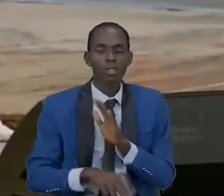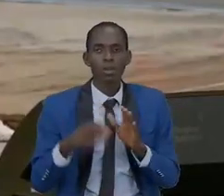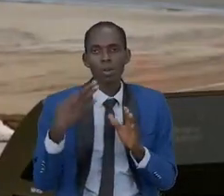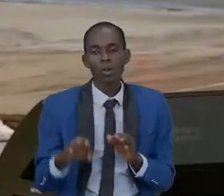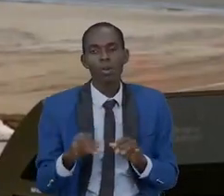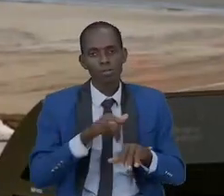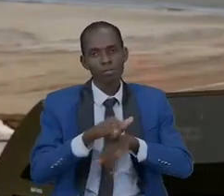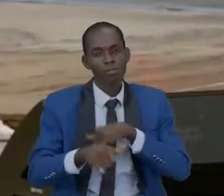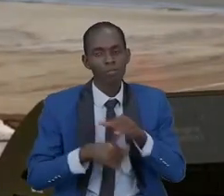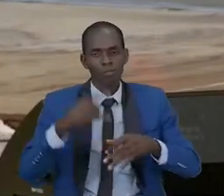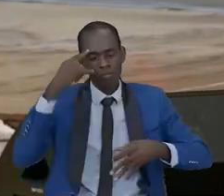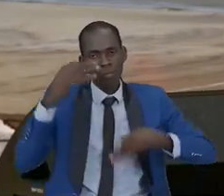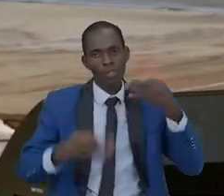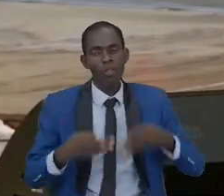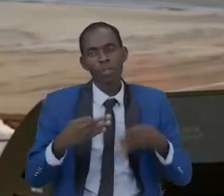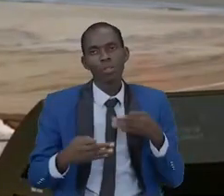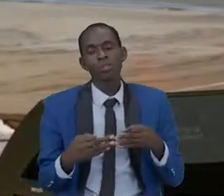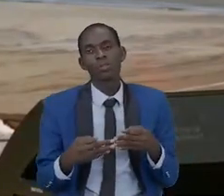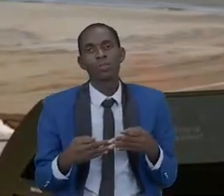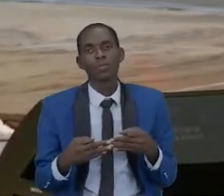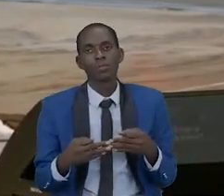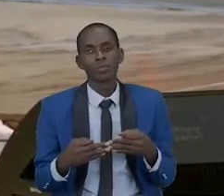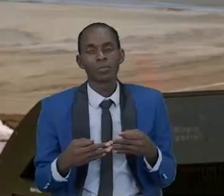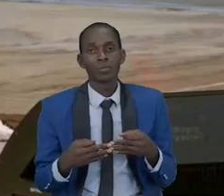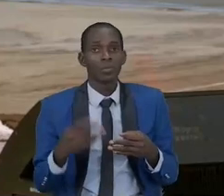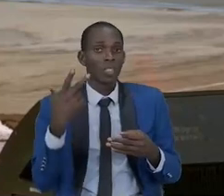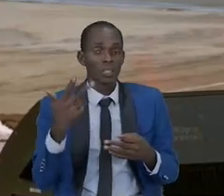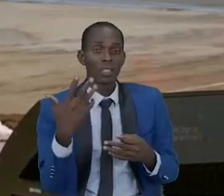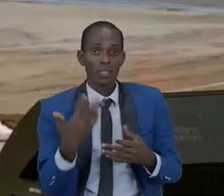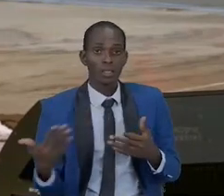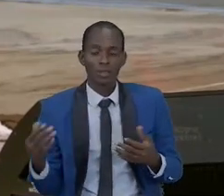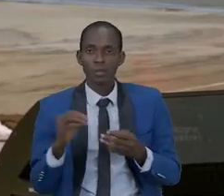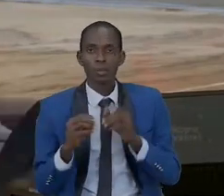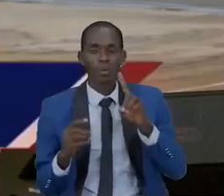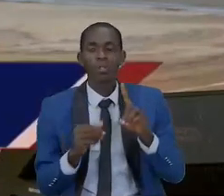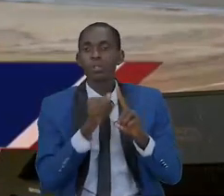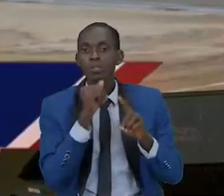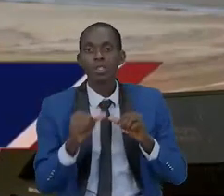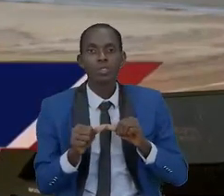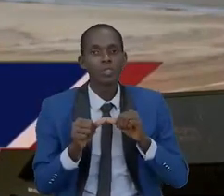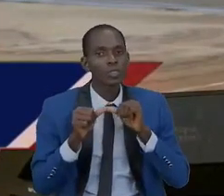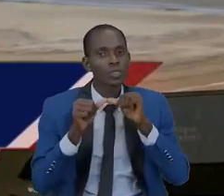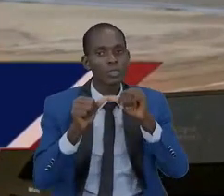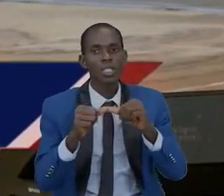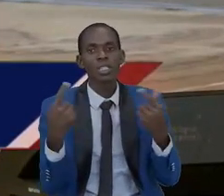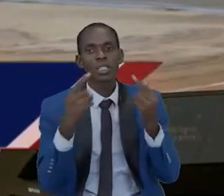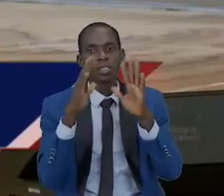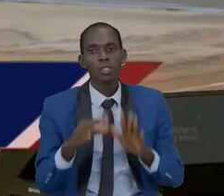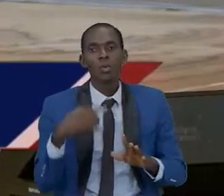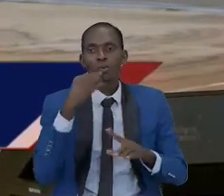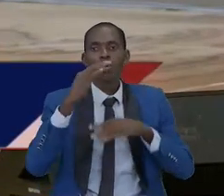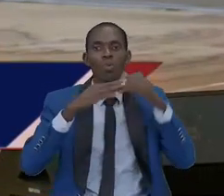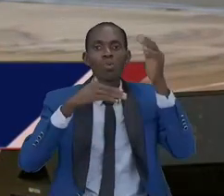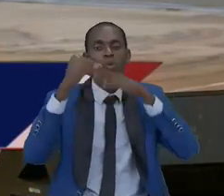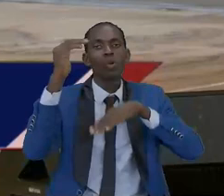légalement de compromettants jugés pour leur faute élément premièrement des transgresseurs